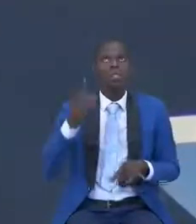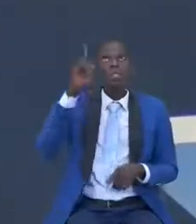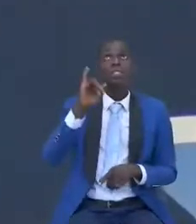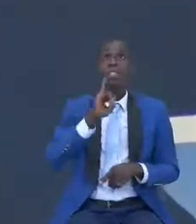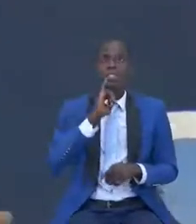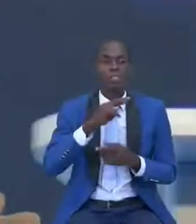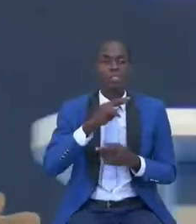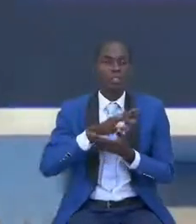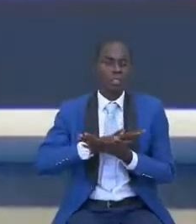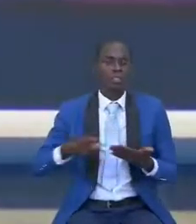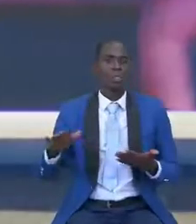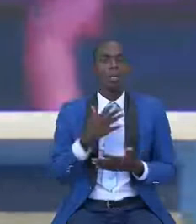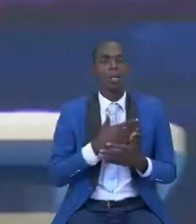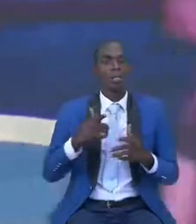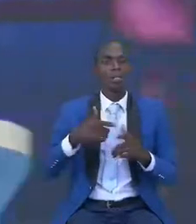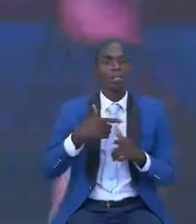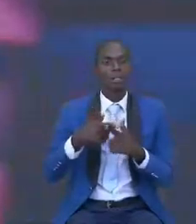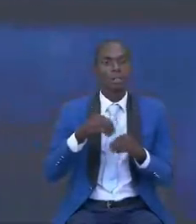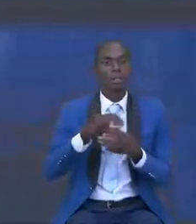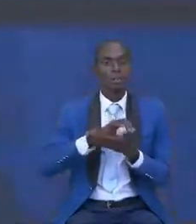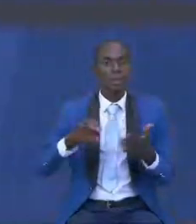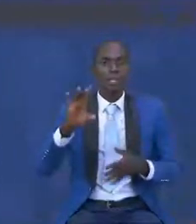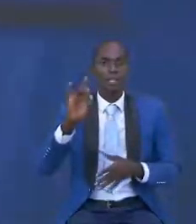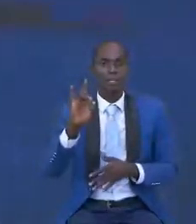comme lui-même est juste.